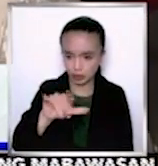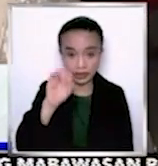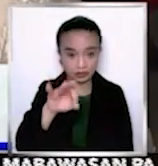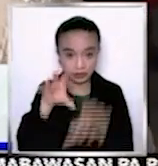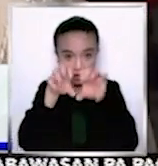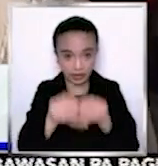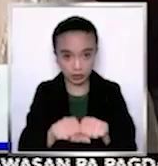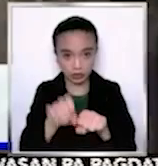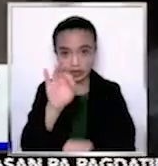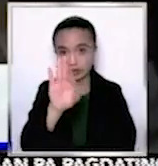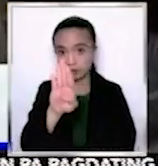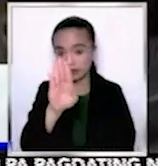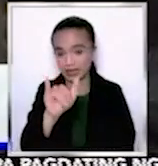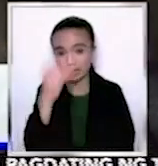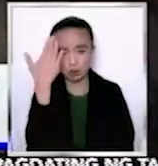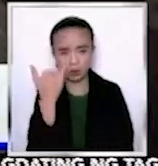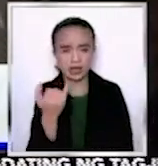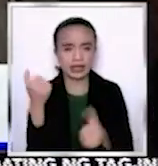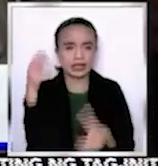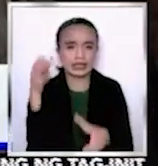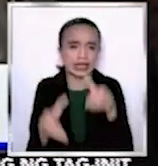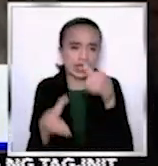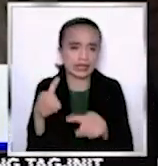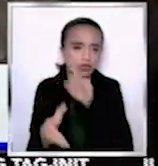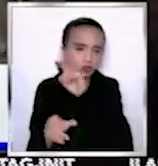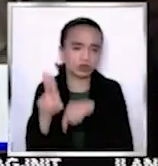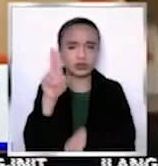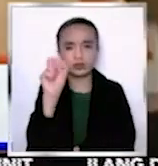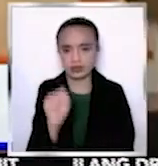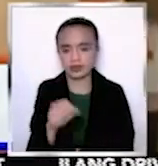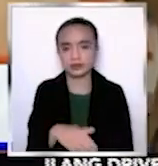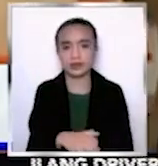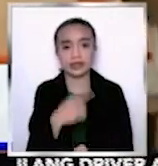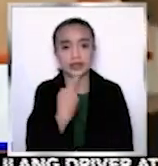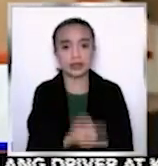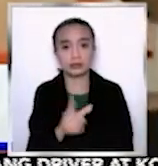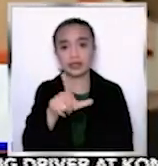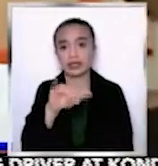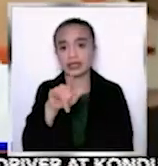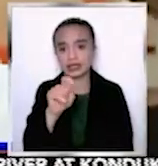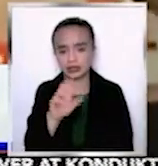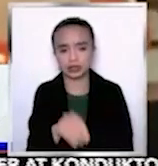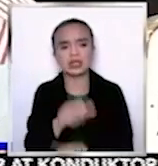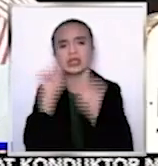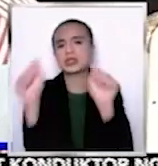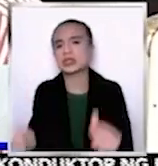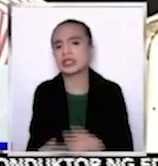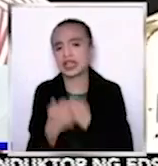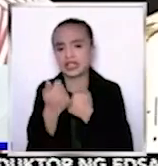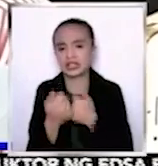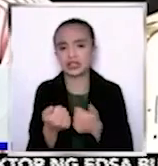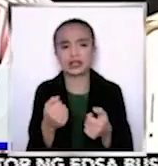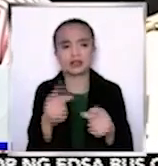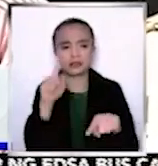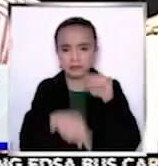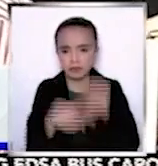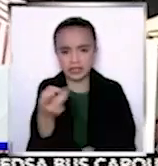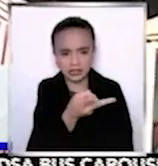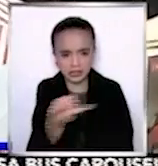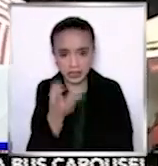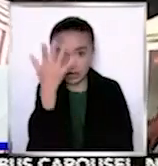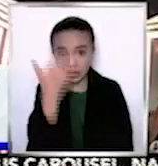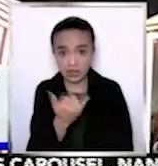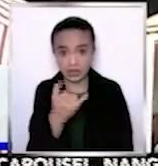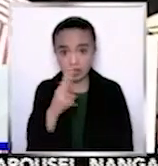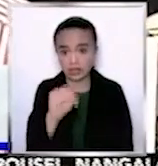FBI dahil sa mga kaso nito sa US. Ani Atienza, challenge of friendship daw ito ng dalawa, lalo't campaign manager ni Marcos si